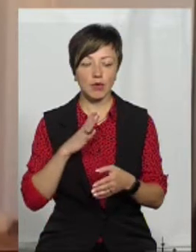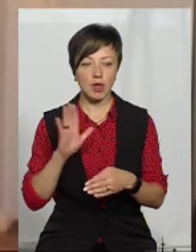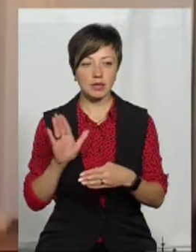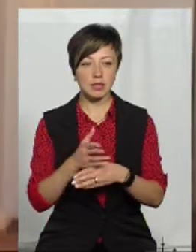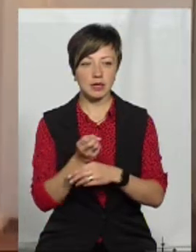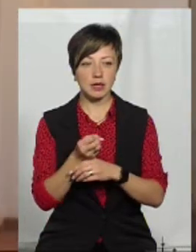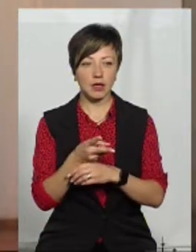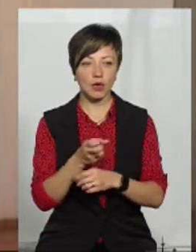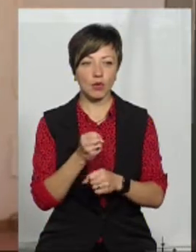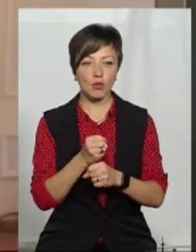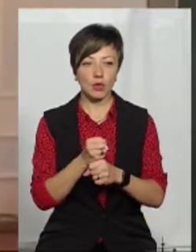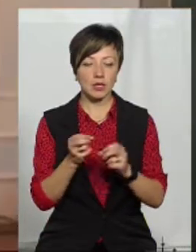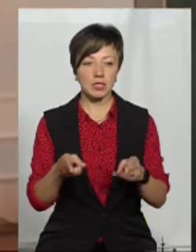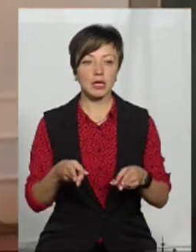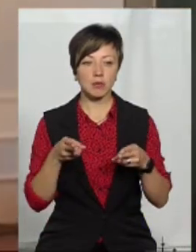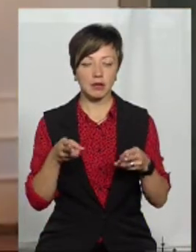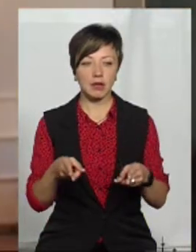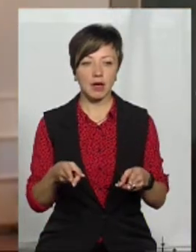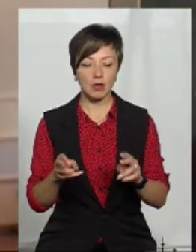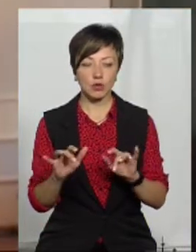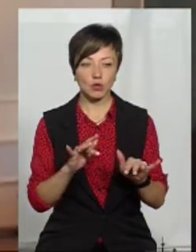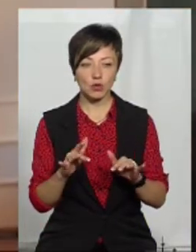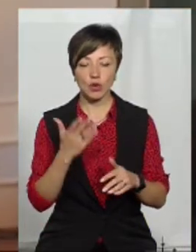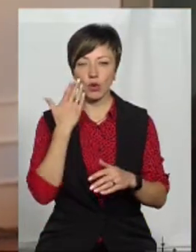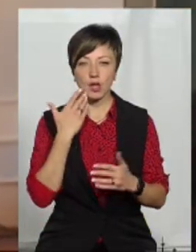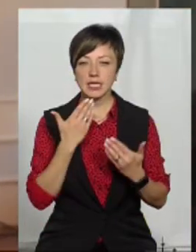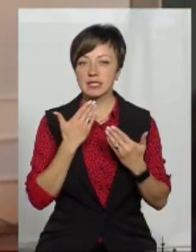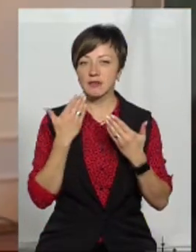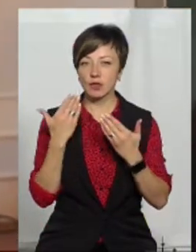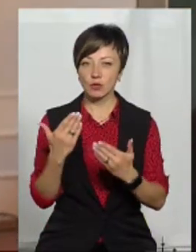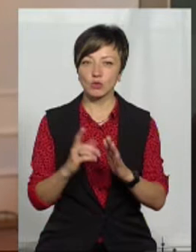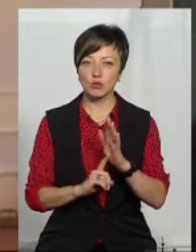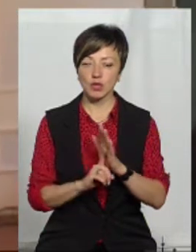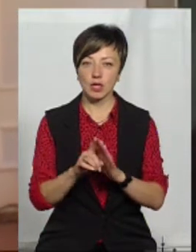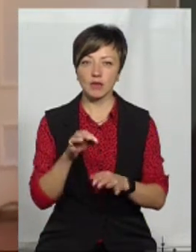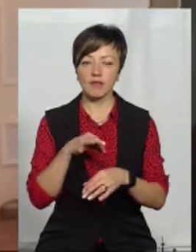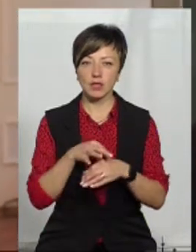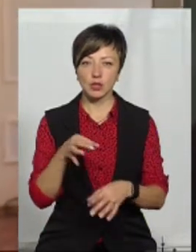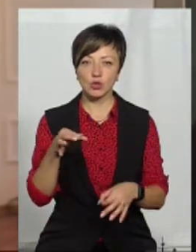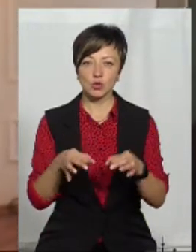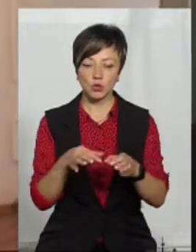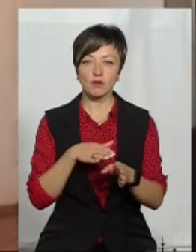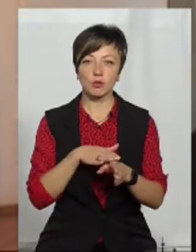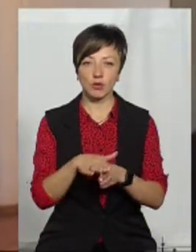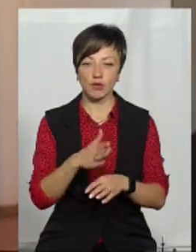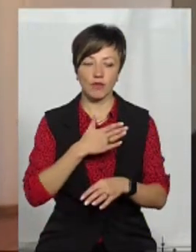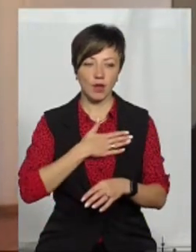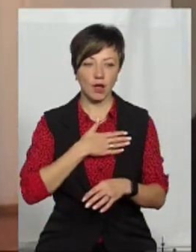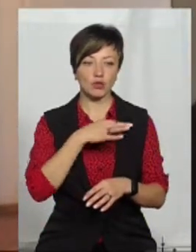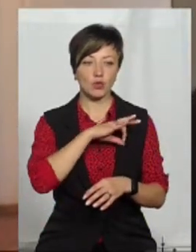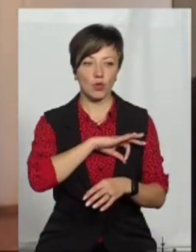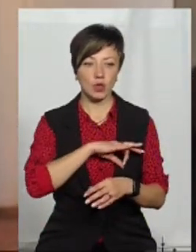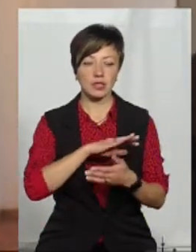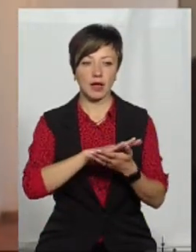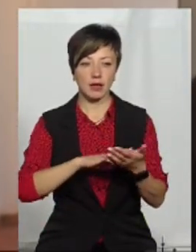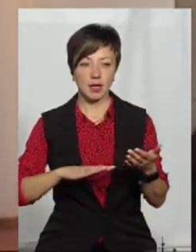за кримінальний злочин. І коли ми звернулися і почали вести, суд відбувся, ніби в нашу користь і так далі, і так